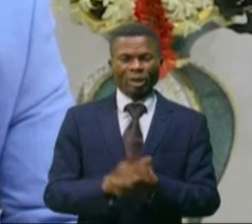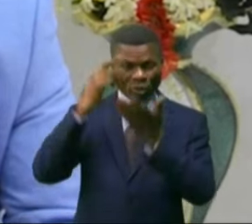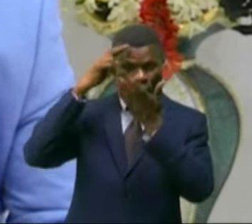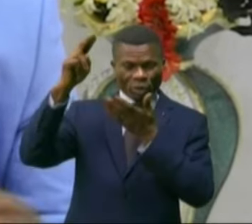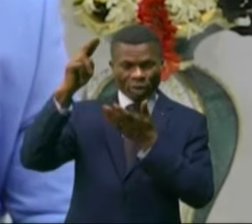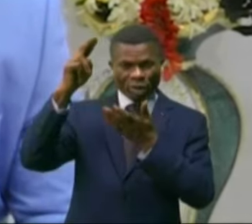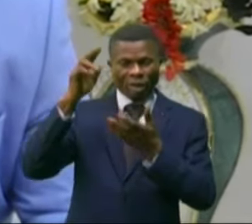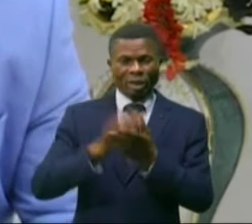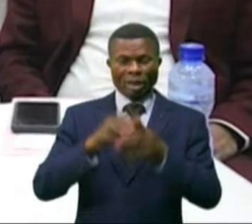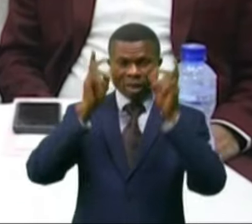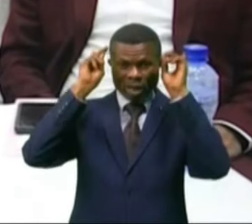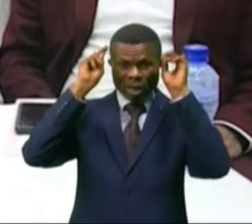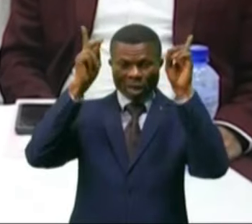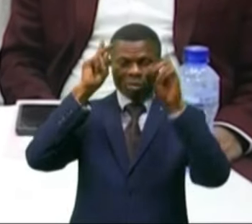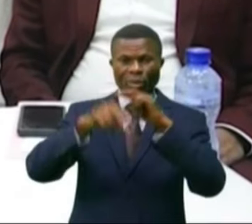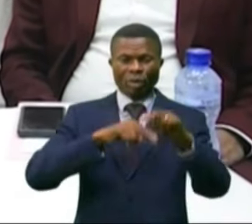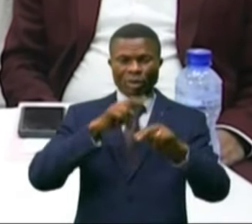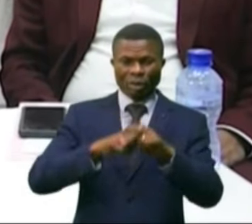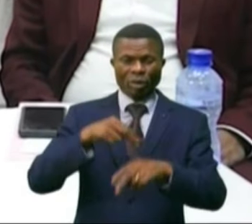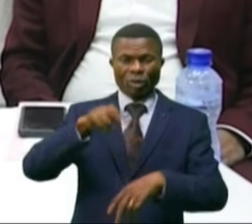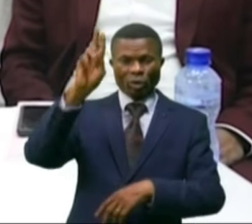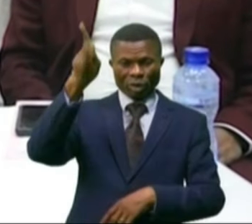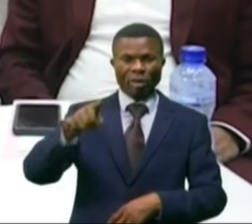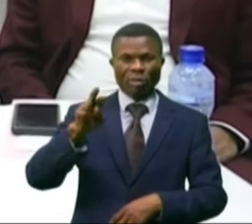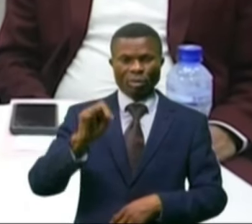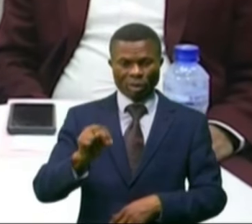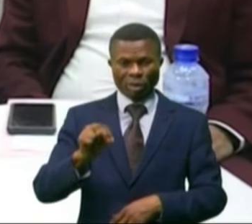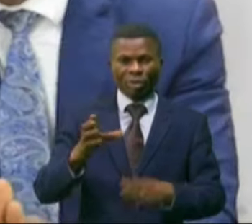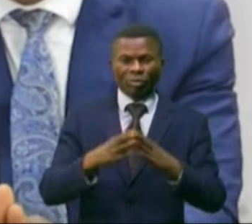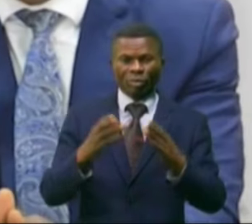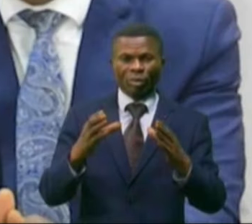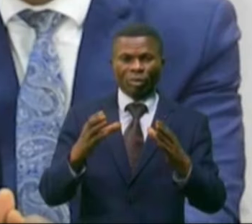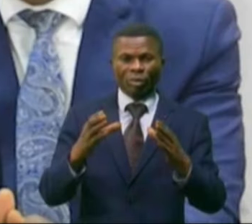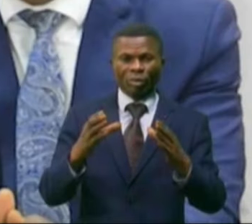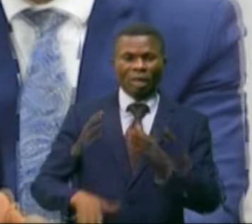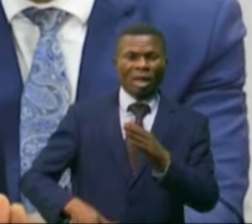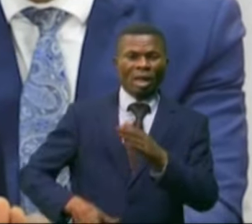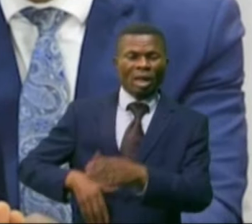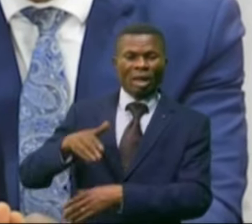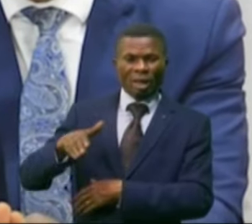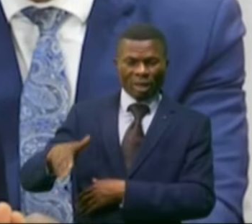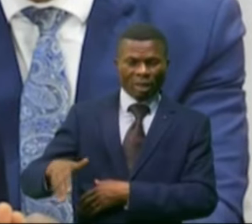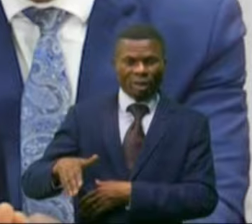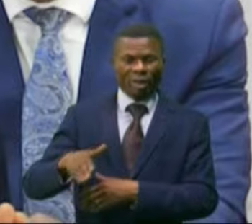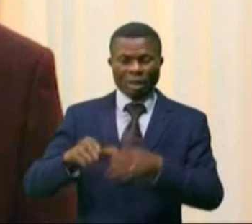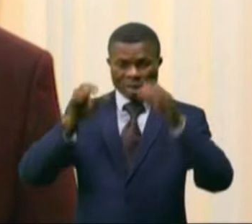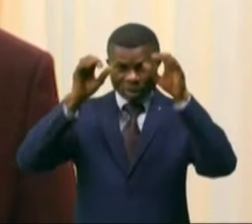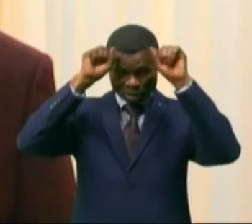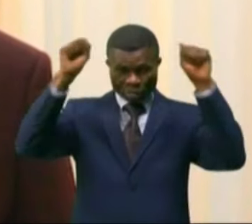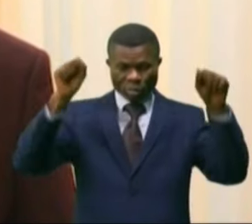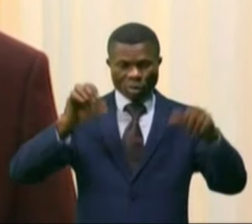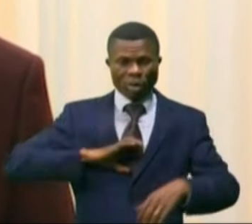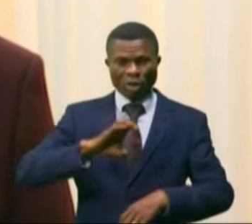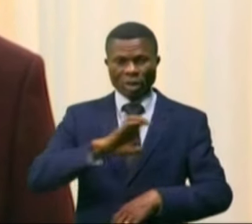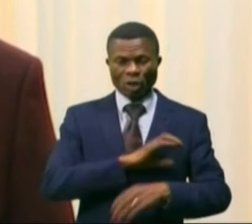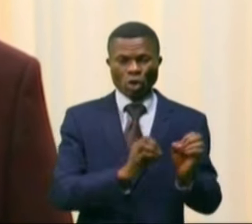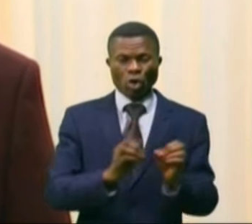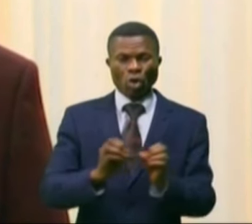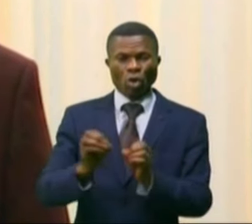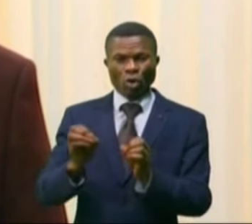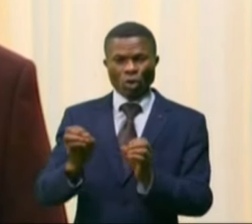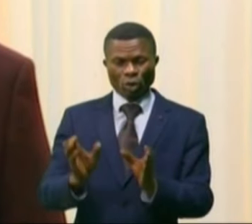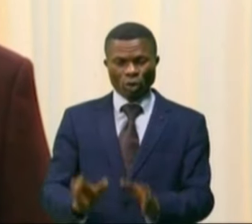l'Université pédagogique nationale UPEN, avec maître Laurent Ouman, vice-président du comité d'organisation,